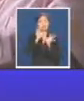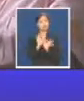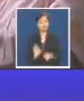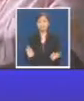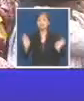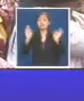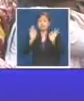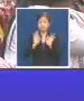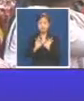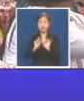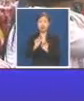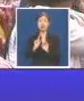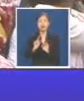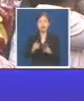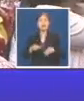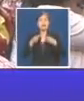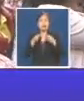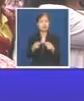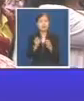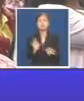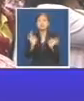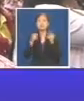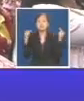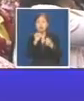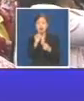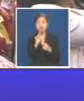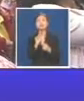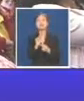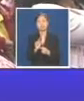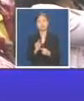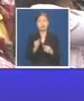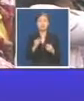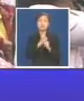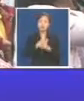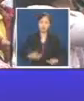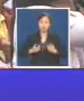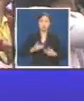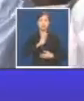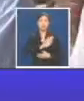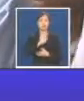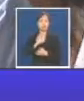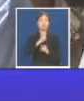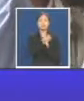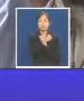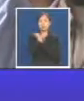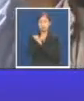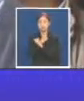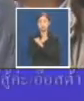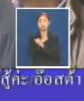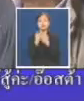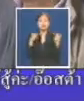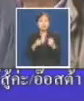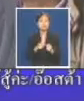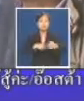ที่สุดก็คือให้ความสำคัญกับเรื่องของความปลอดภัยของพี่น้องประชาชนเพราะฉะนั้นเรื่องของการที่อพยพ